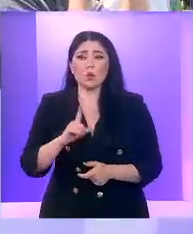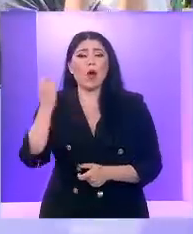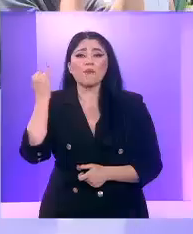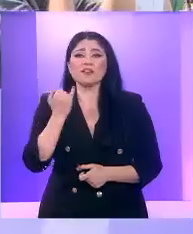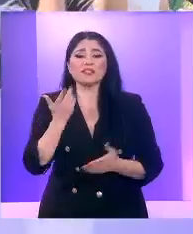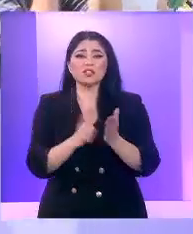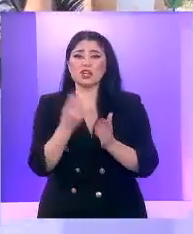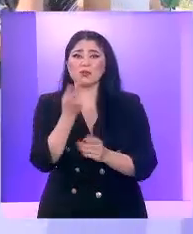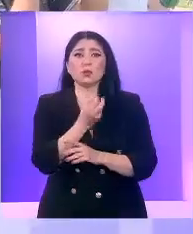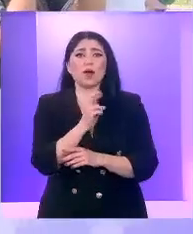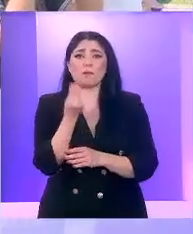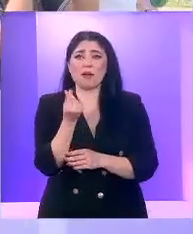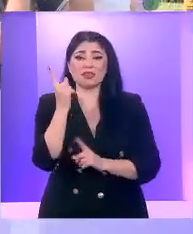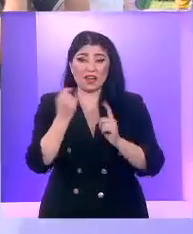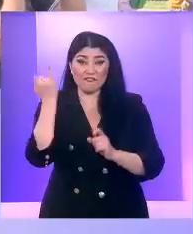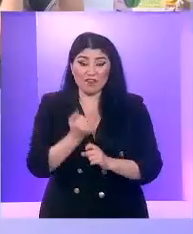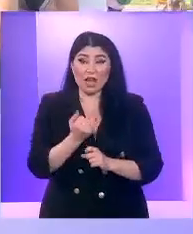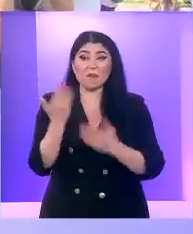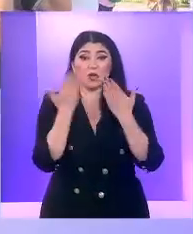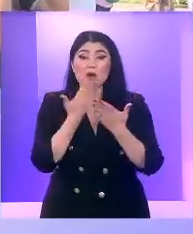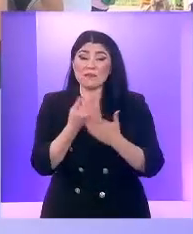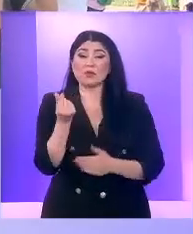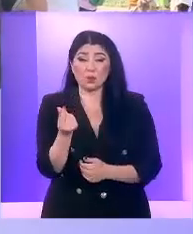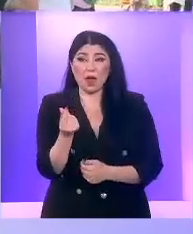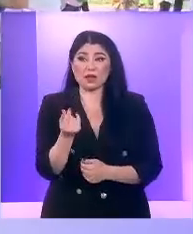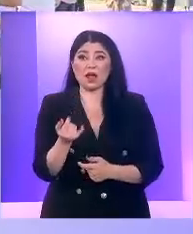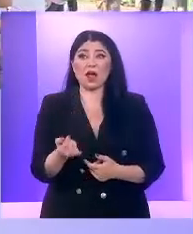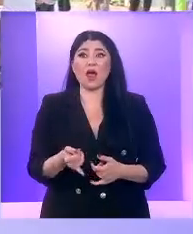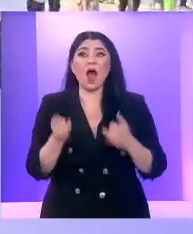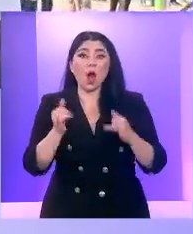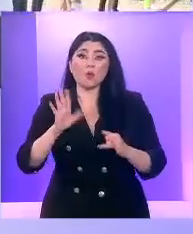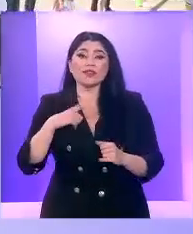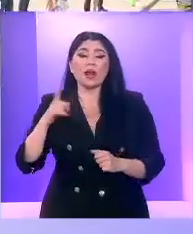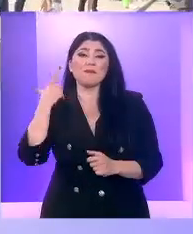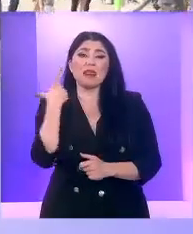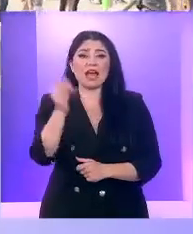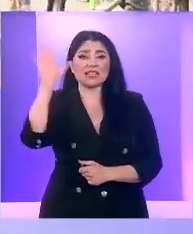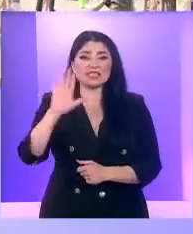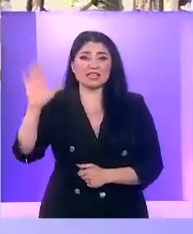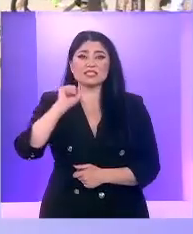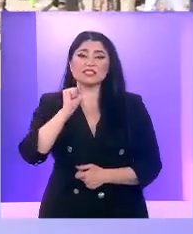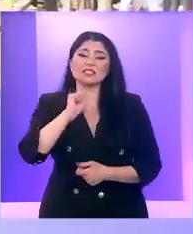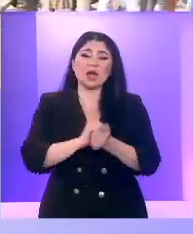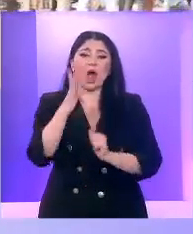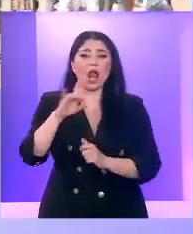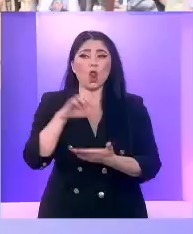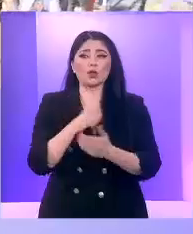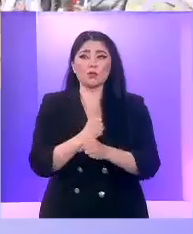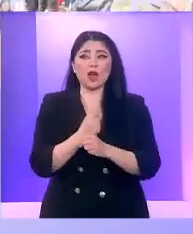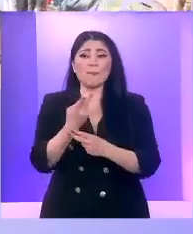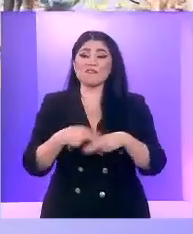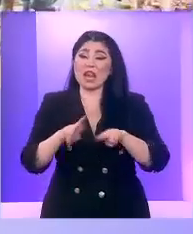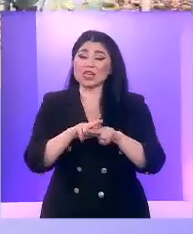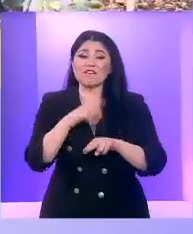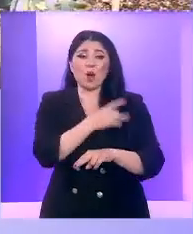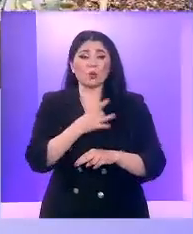pentru bani, pentru că dacă am fi venit la școală pentru bani, acum eram poate în străinătate plecată sau un alt job, am terminat dreptul,